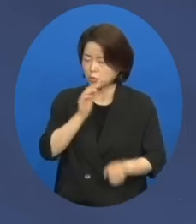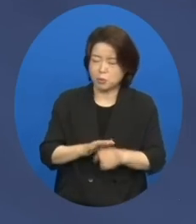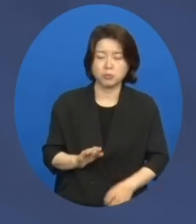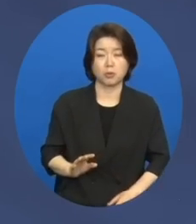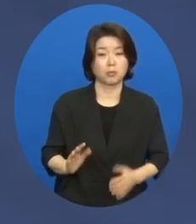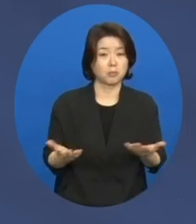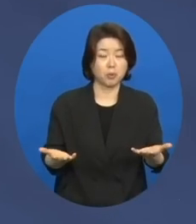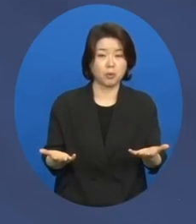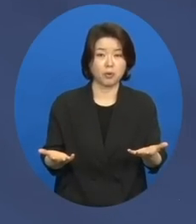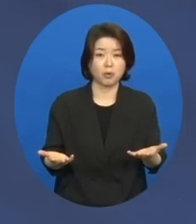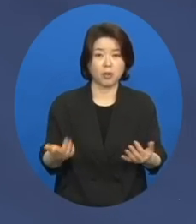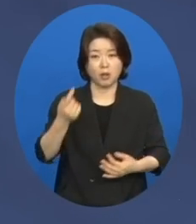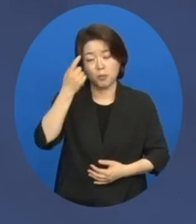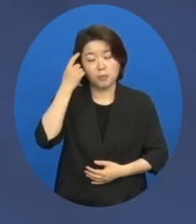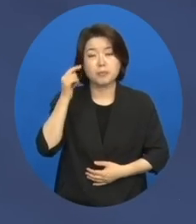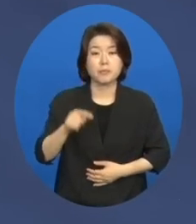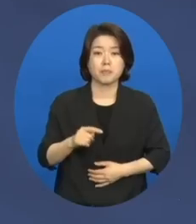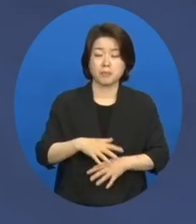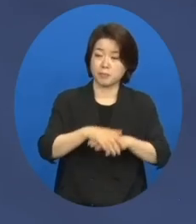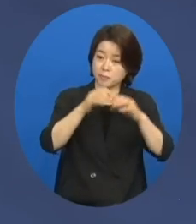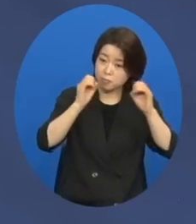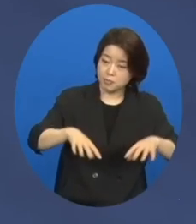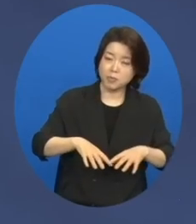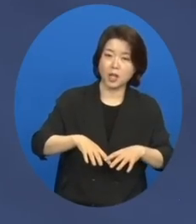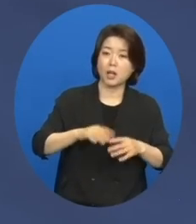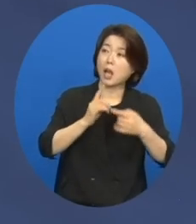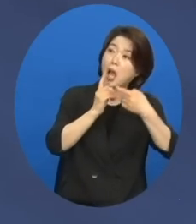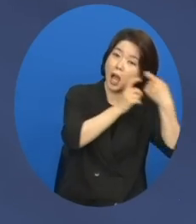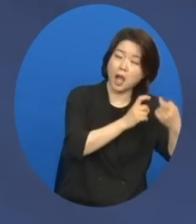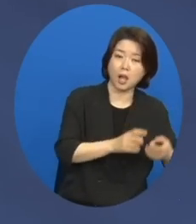없어요. 왜 이렇게 허무하게 넘어가죠?